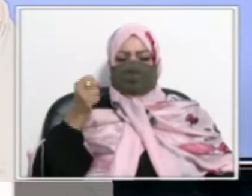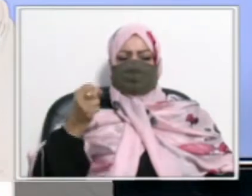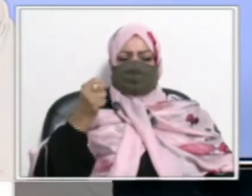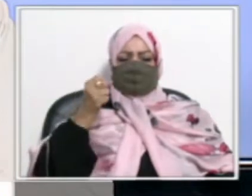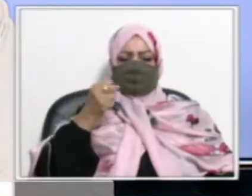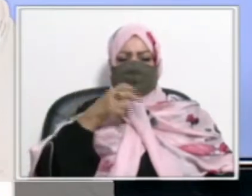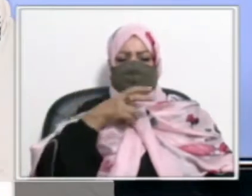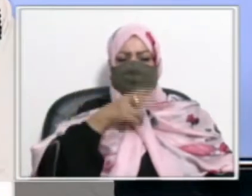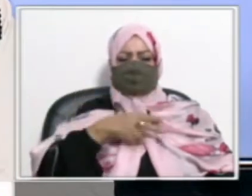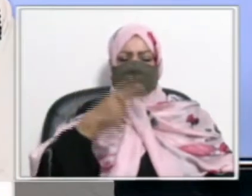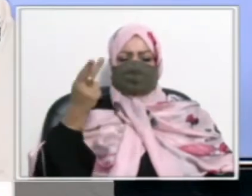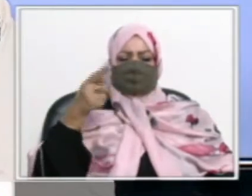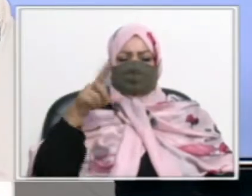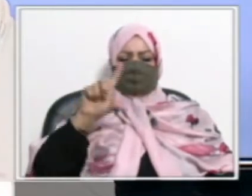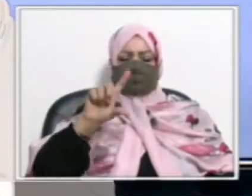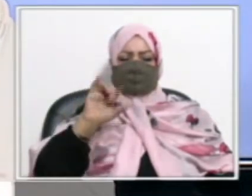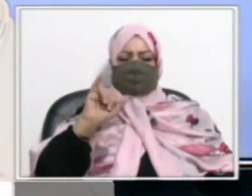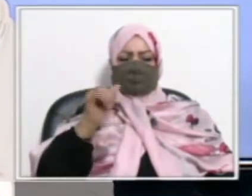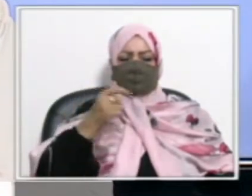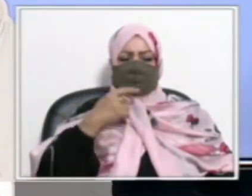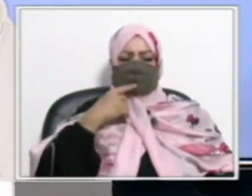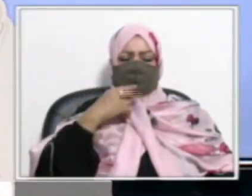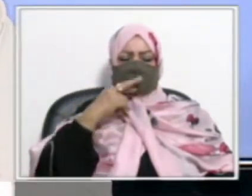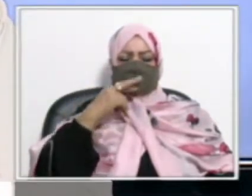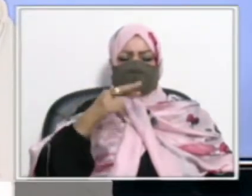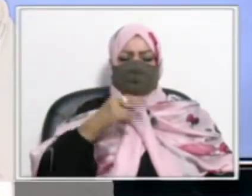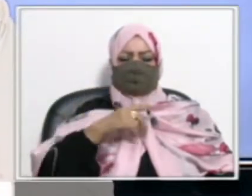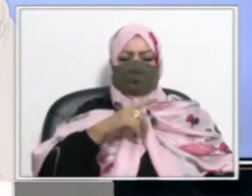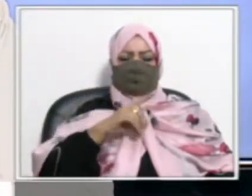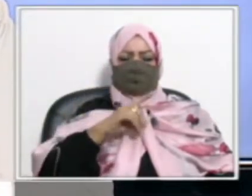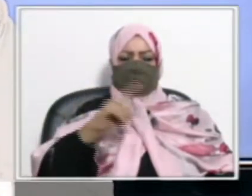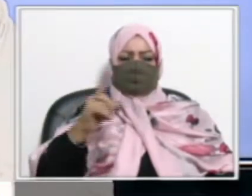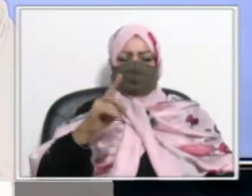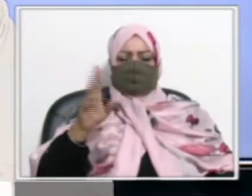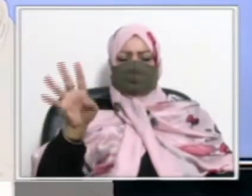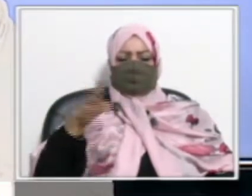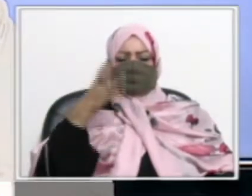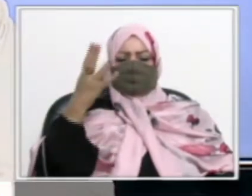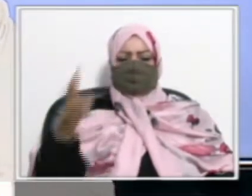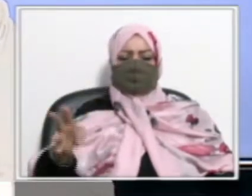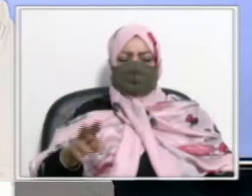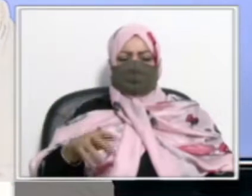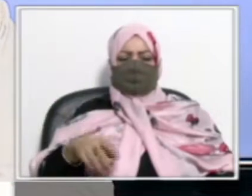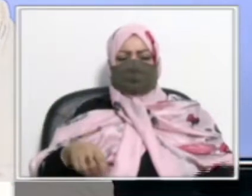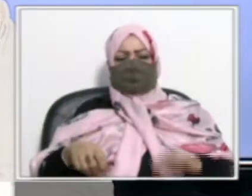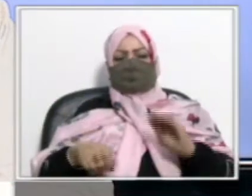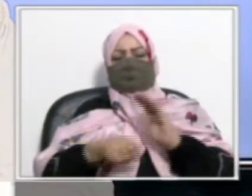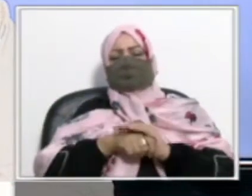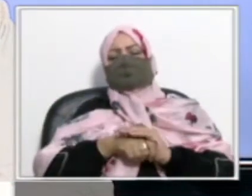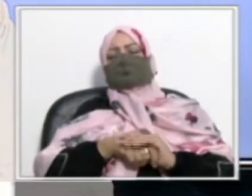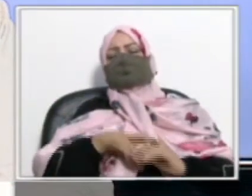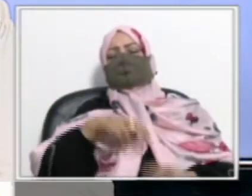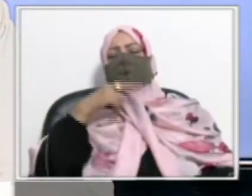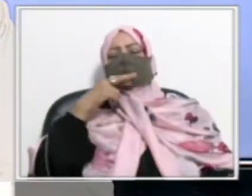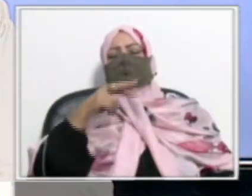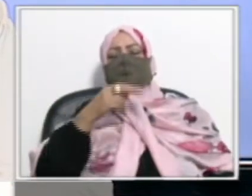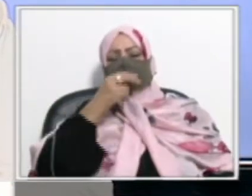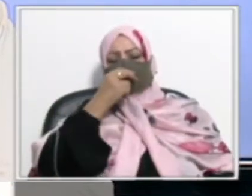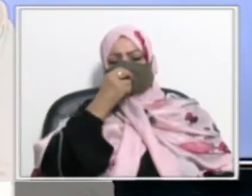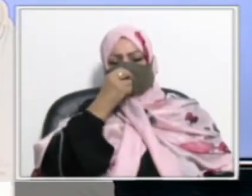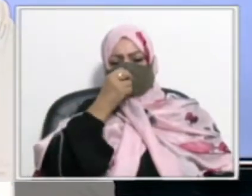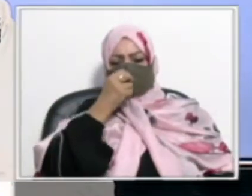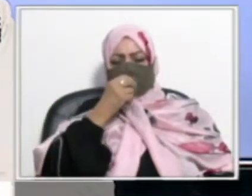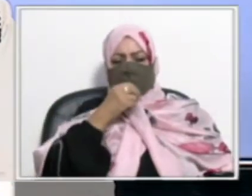علي بارك الله فيك ينبغي عليك وعلى التاجر صاحب الذهب الذي يسمعنا ان كان يعني